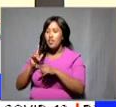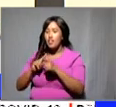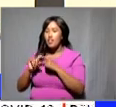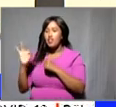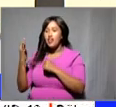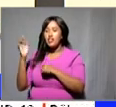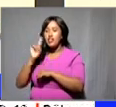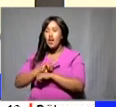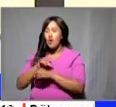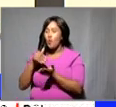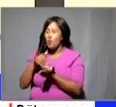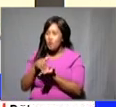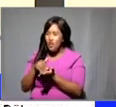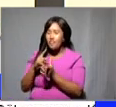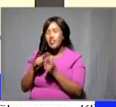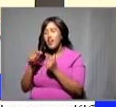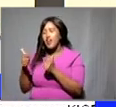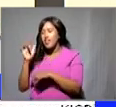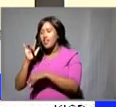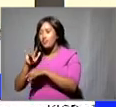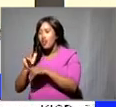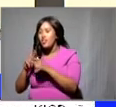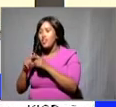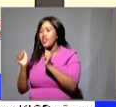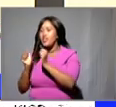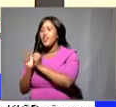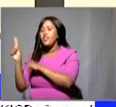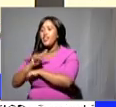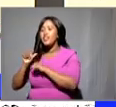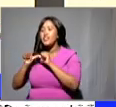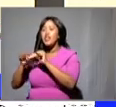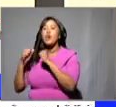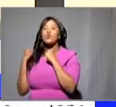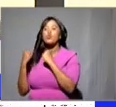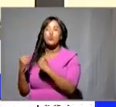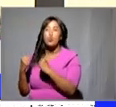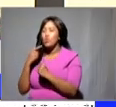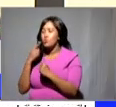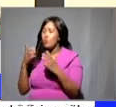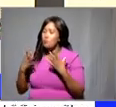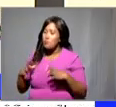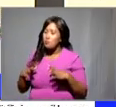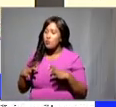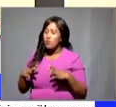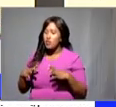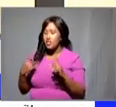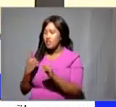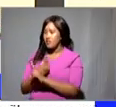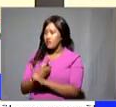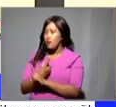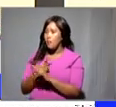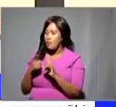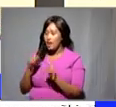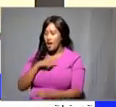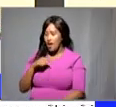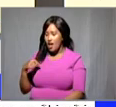darauma uriri na kuri ukunyitwa na thiko ya 10 ri ari okuo akirugaruga no anyita adu ni tofauti no uria turauga ri